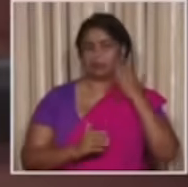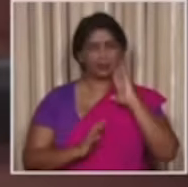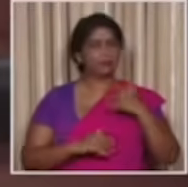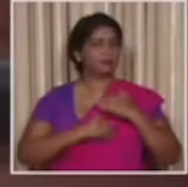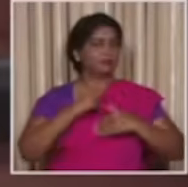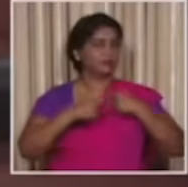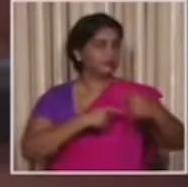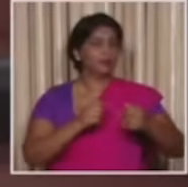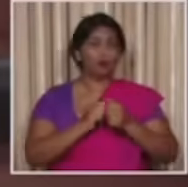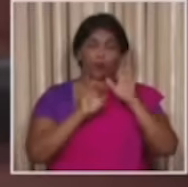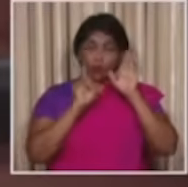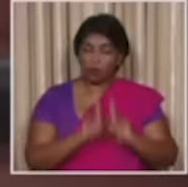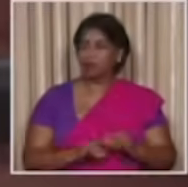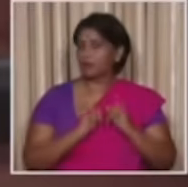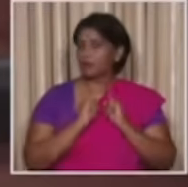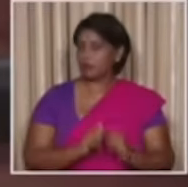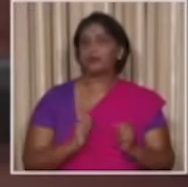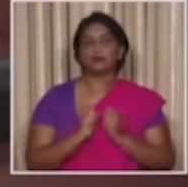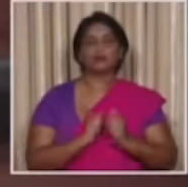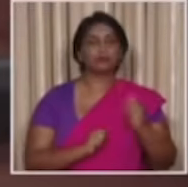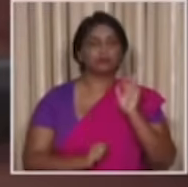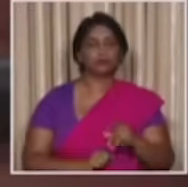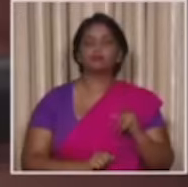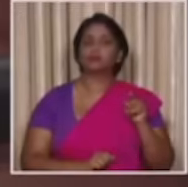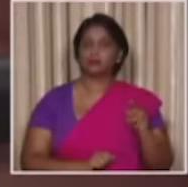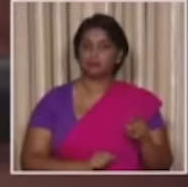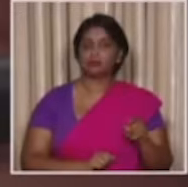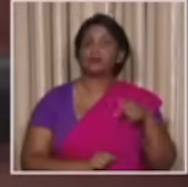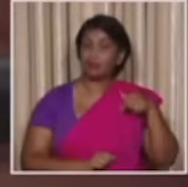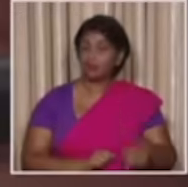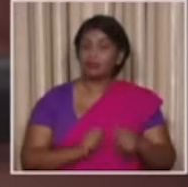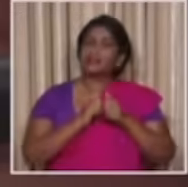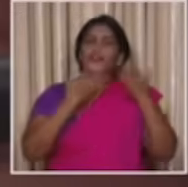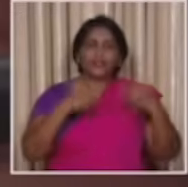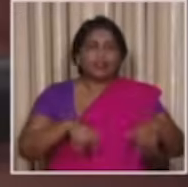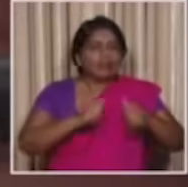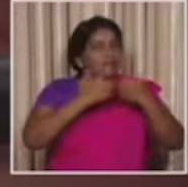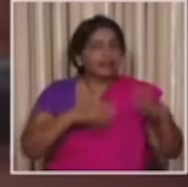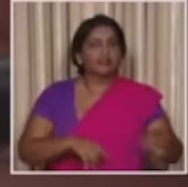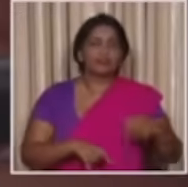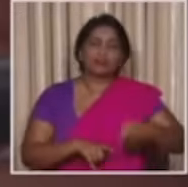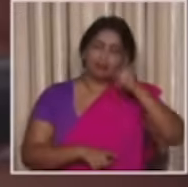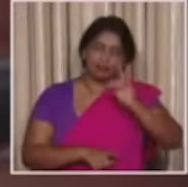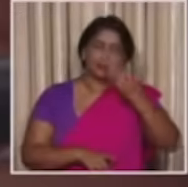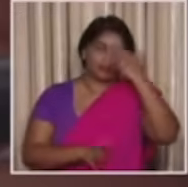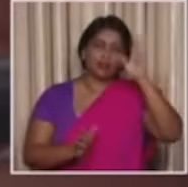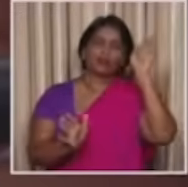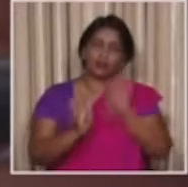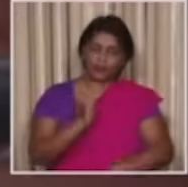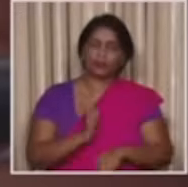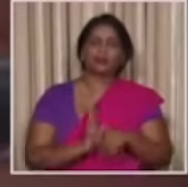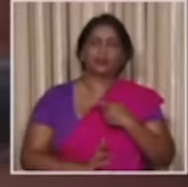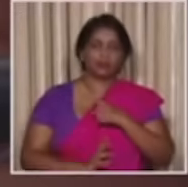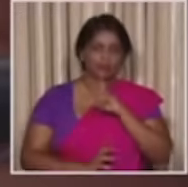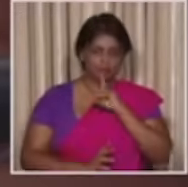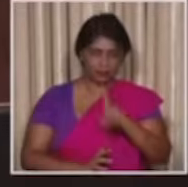බවට පත් උනොත් ඒක බරපතල තත්ත්වයක් නිර්මාණය කරනවා. දැන් ඔබතුමාලගේ වැඩේ කිරලා තියෙන නිසා මේ නියෝගය අත්හිටුවන්න කියන එක තමයි